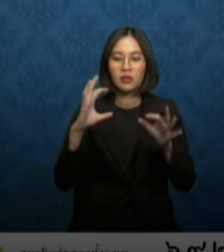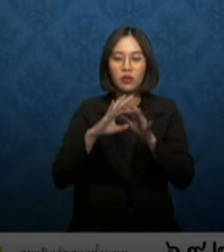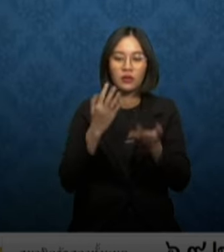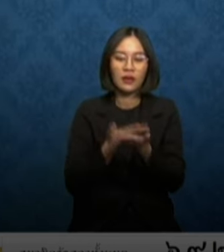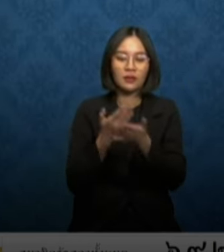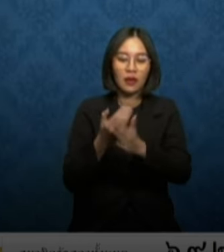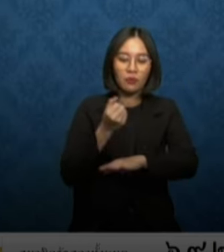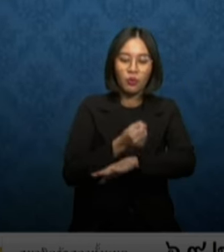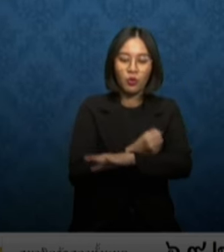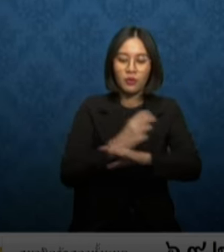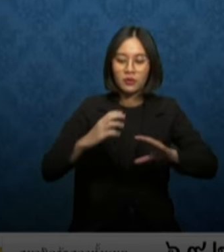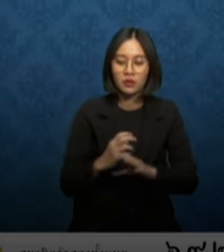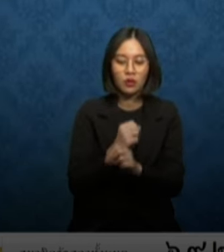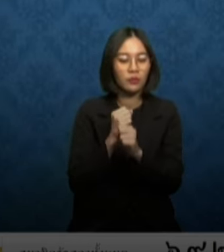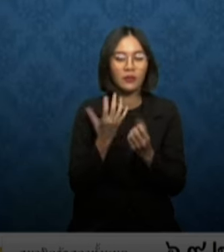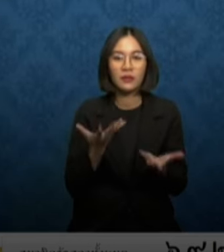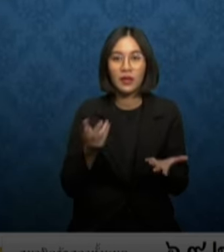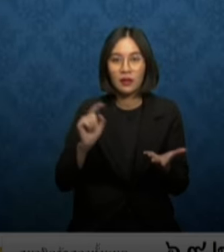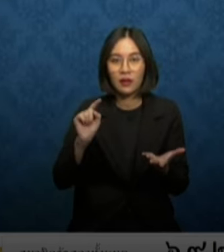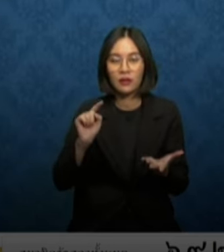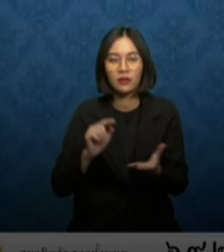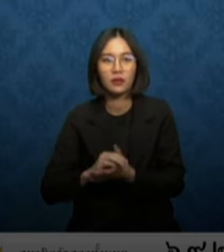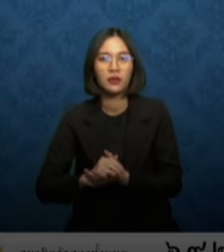แรงขั้นต่ำตกลงจะเอยังง